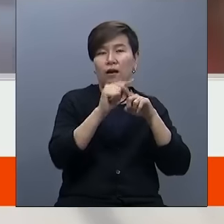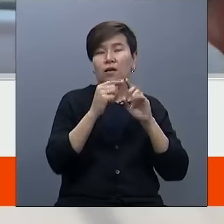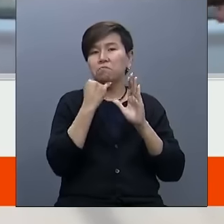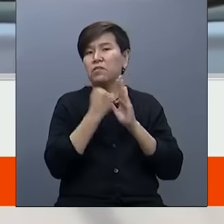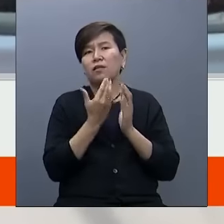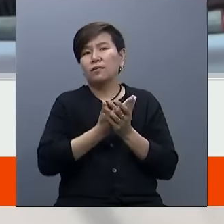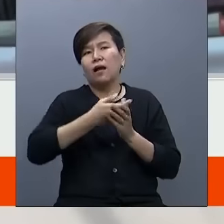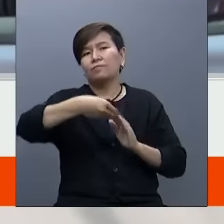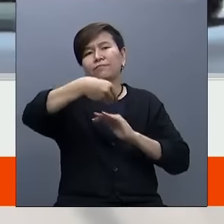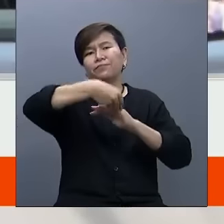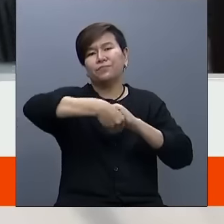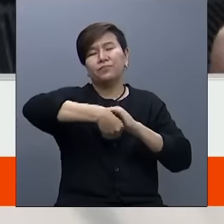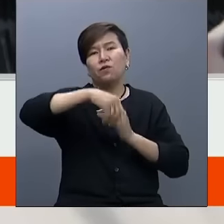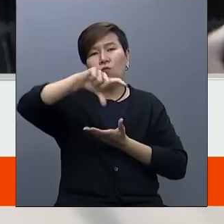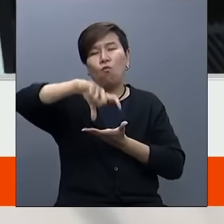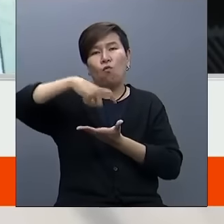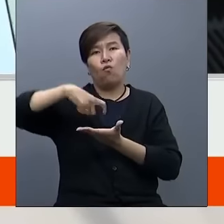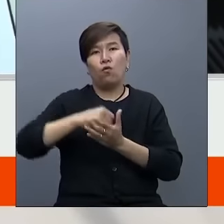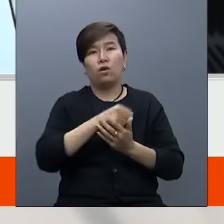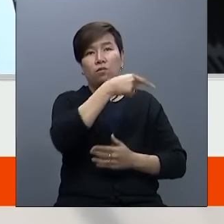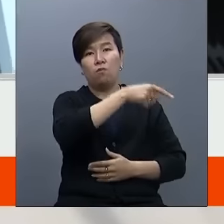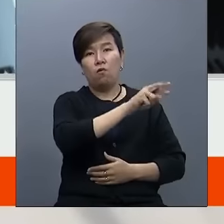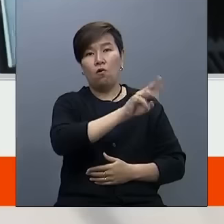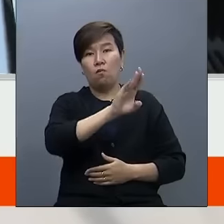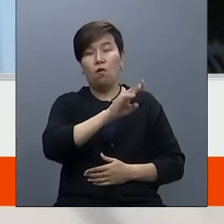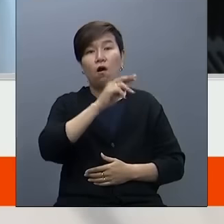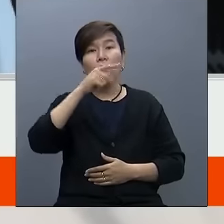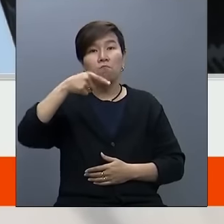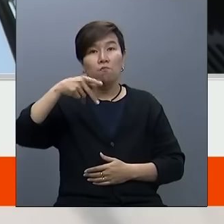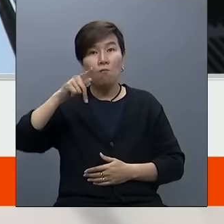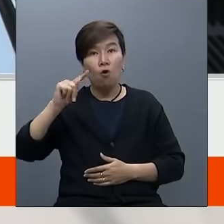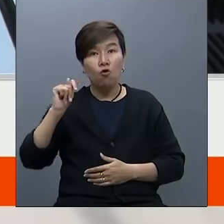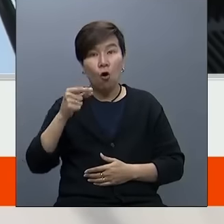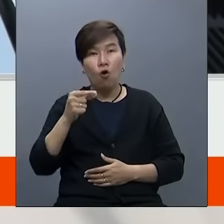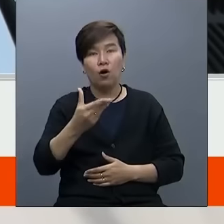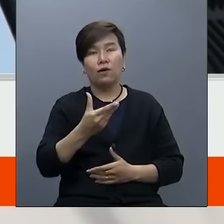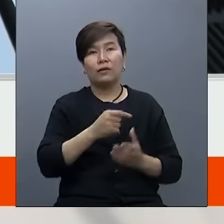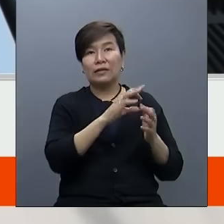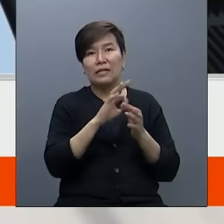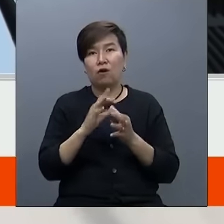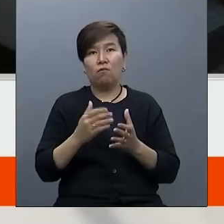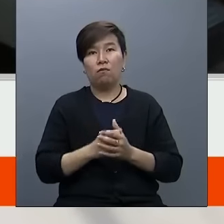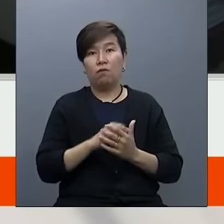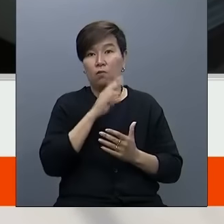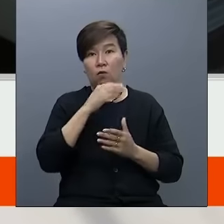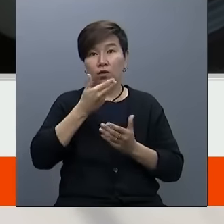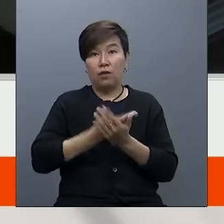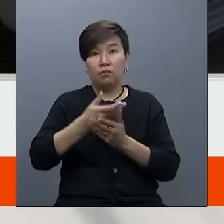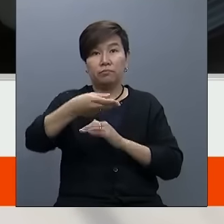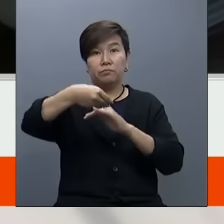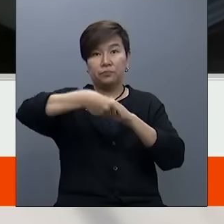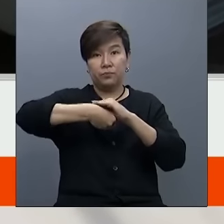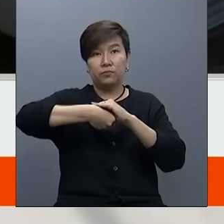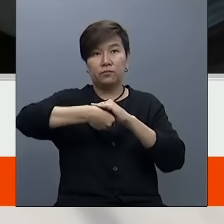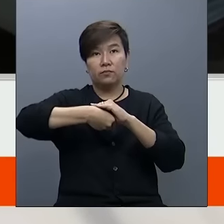ติที่เป็นมูลฐานของพรบ.ปปช.ปปง.เนี่ยนะฮะพรบ.ฟอกเงินเนี่ยอย่างเงี้ยถ้าผมรับมาเนี่ยโดยที่ไ